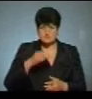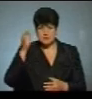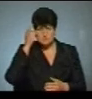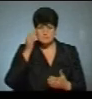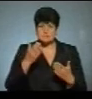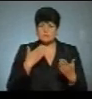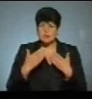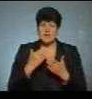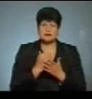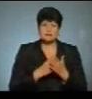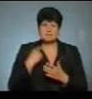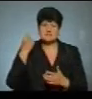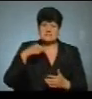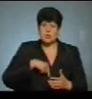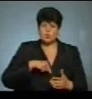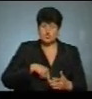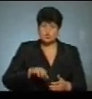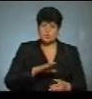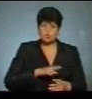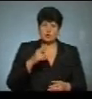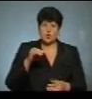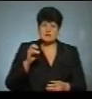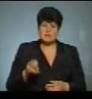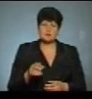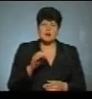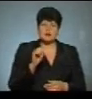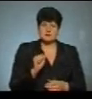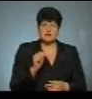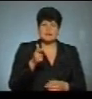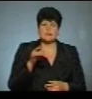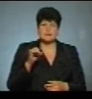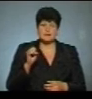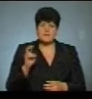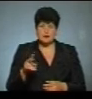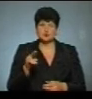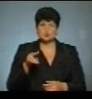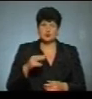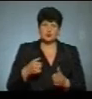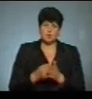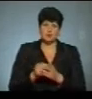спілкувалися з кандидатом психологічних наук, доцентом ТНЕУ Андрієм Гірняком. До зустрічі!